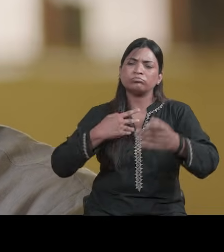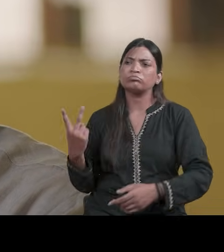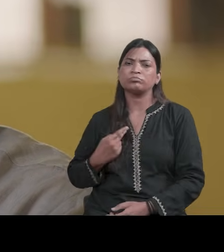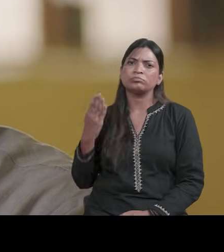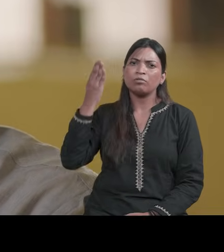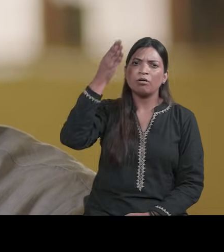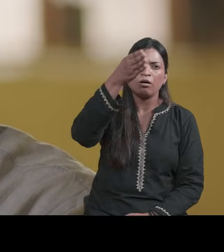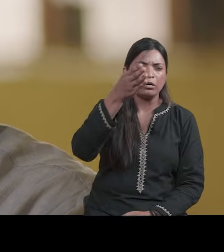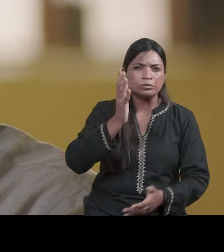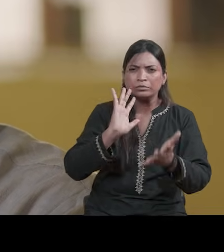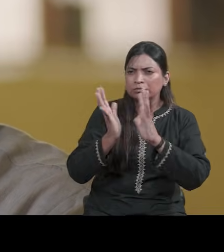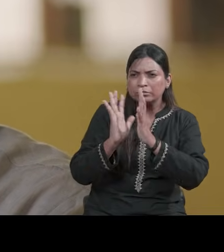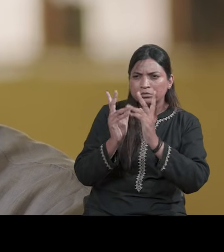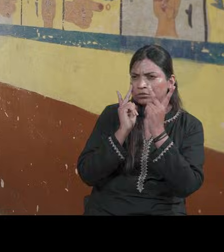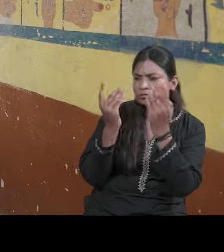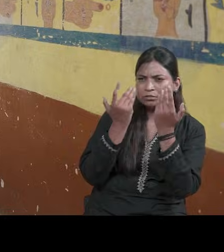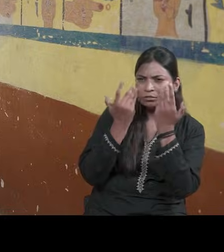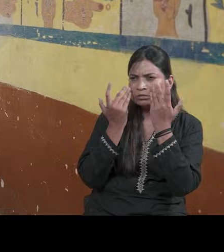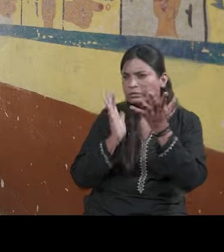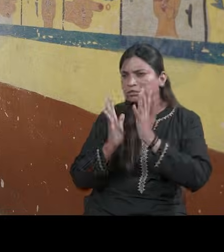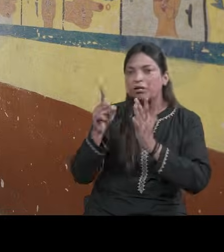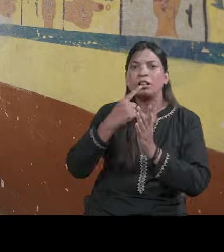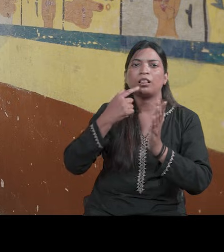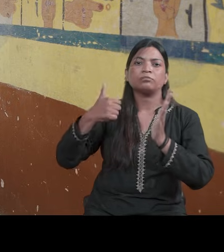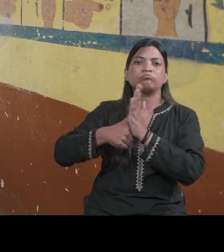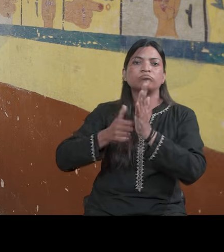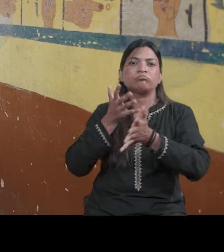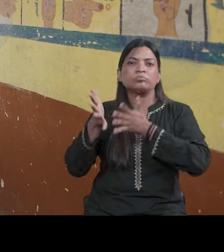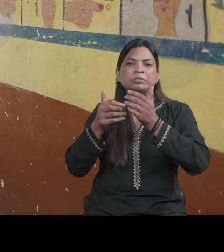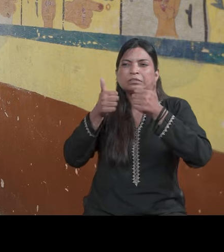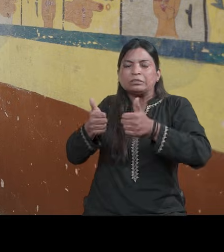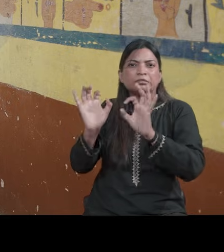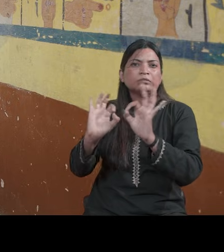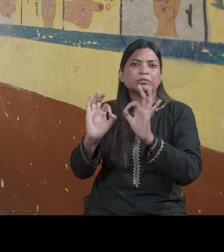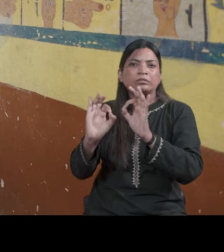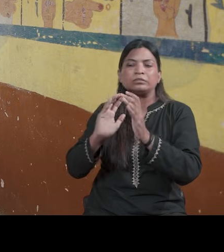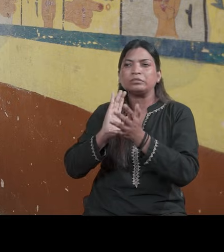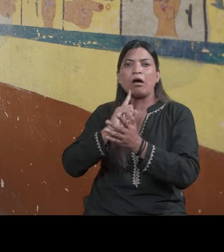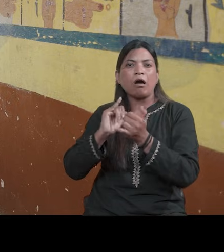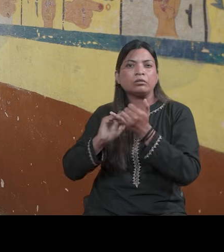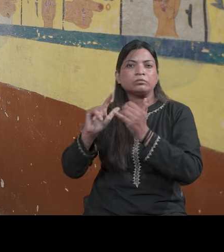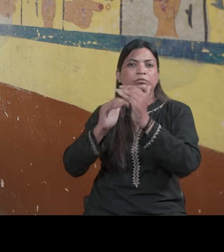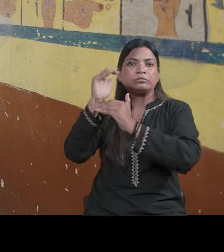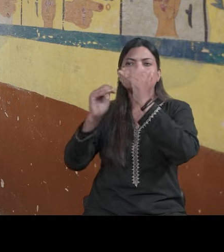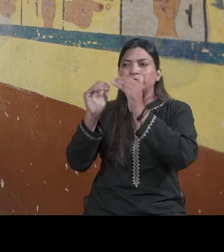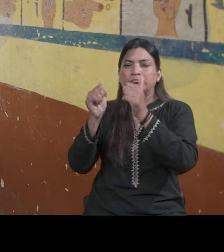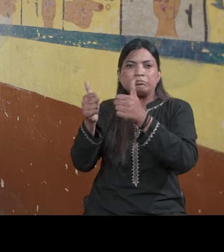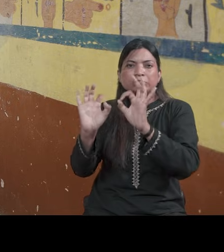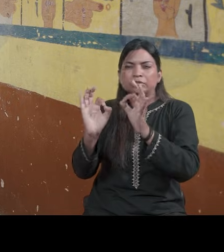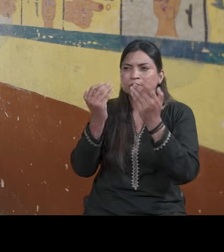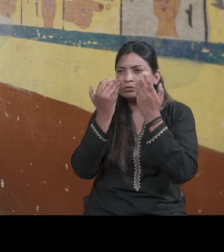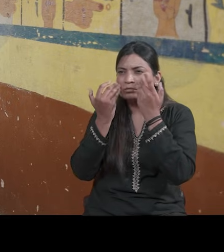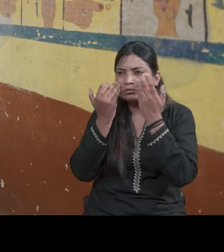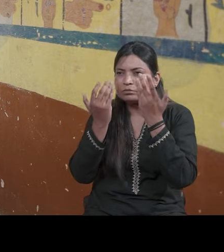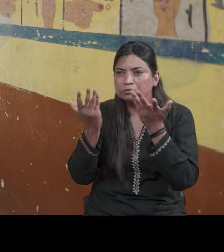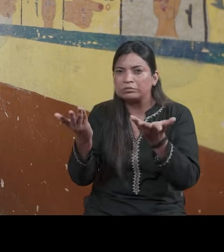चूँकि पढ़ी लिखी नहीं थी, साइन लैंग्वेज डेवलप नहीं थी, जैसे तैसे हमने समझा। उसके भाई ने ही उसके बच्चे को फालिया से काट दिया